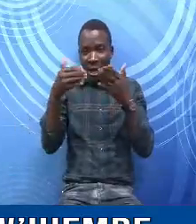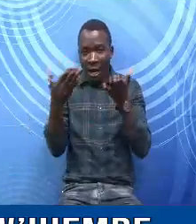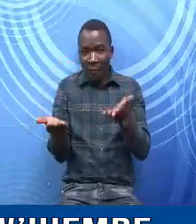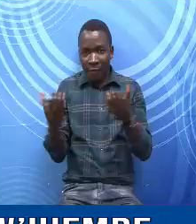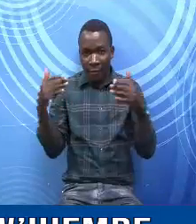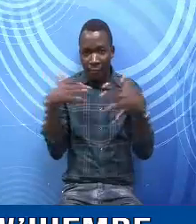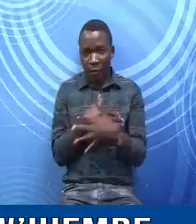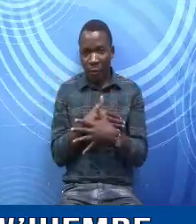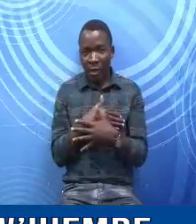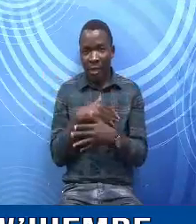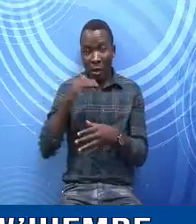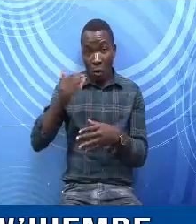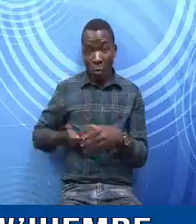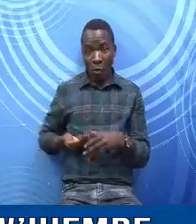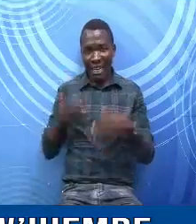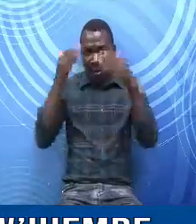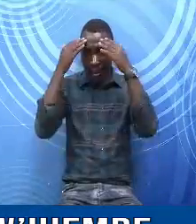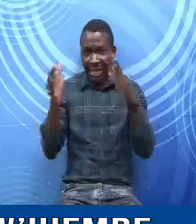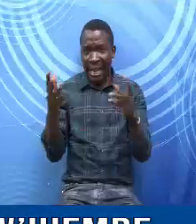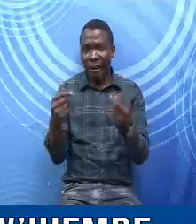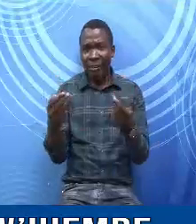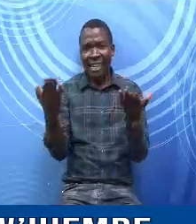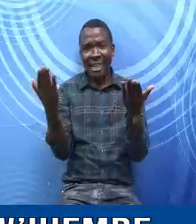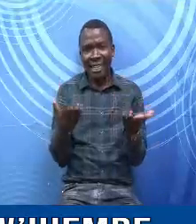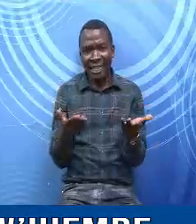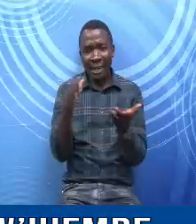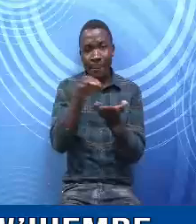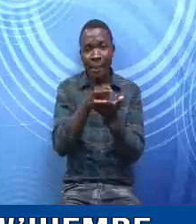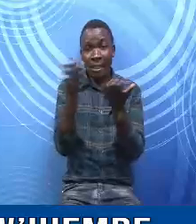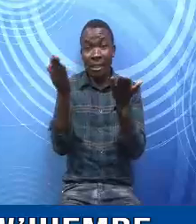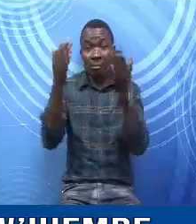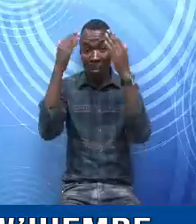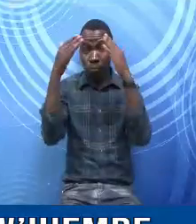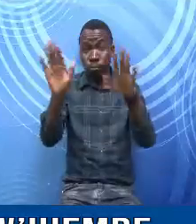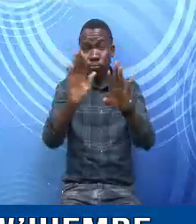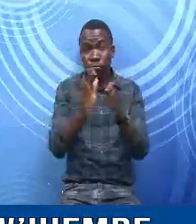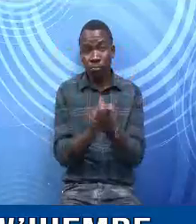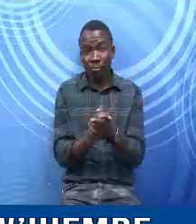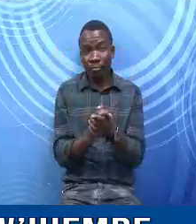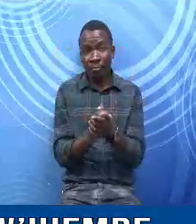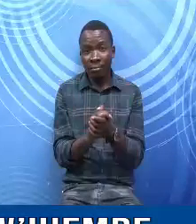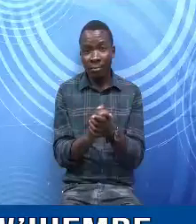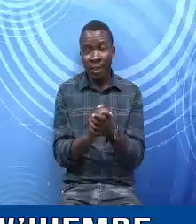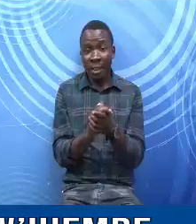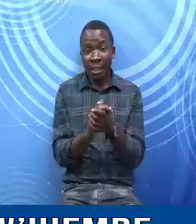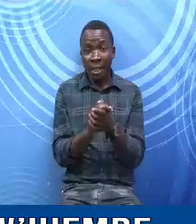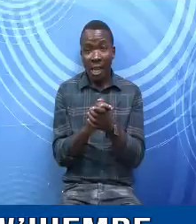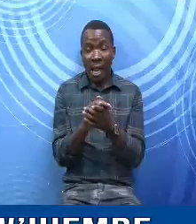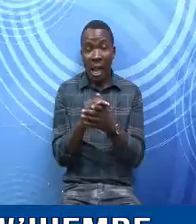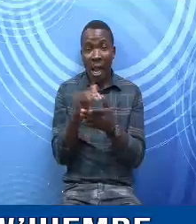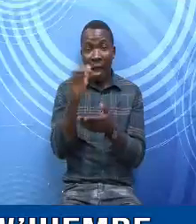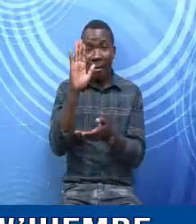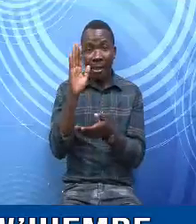rutunguranye umugore ntazamenye niyo amafaranga abitswe benshi babikaga amafaranga mu bwo buryo siruta abakecuru mu mahembe